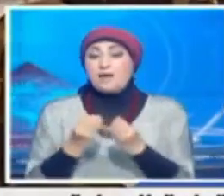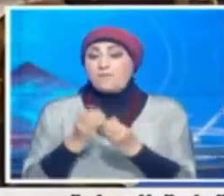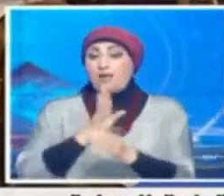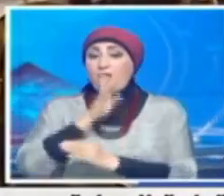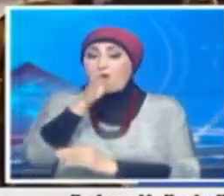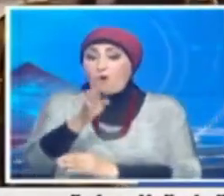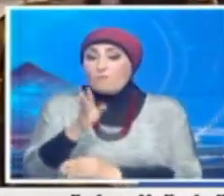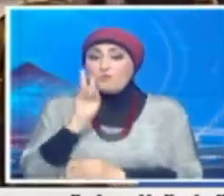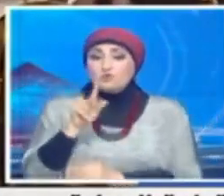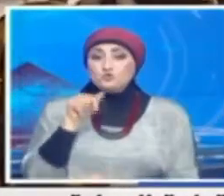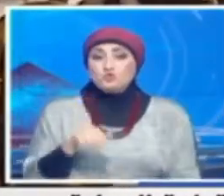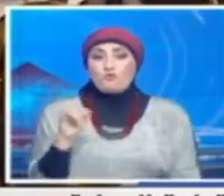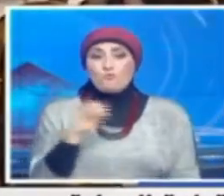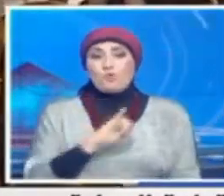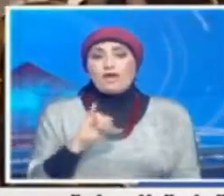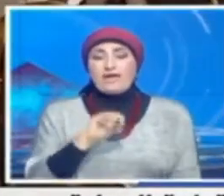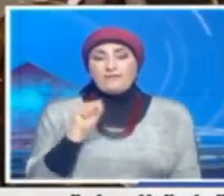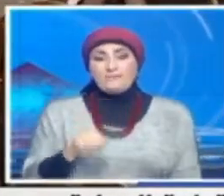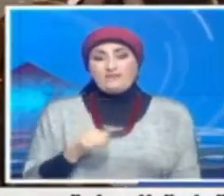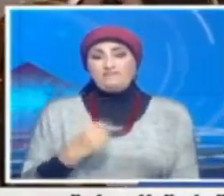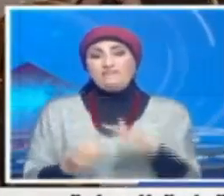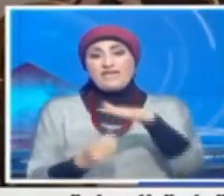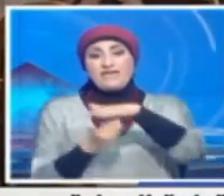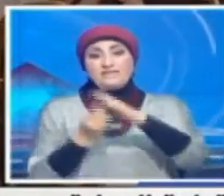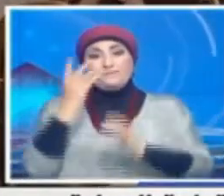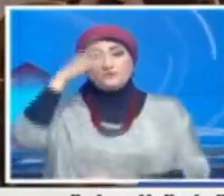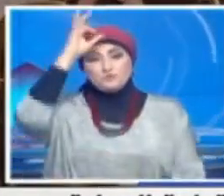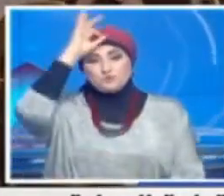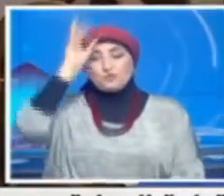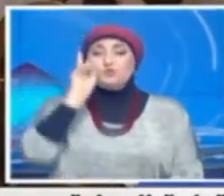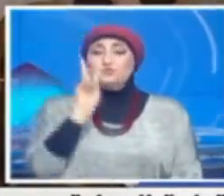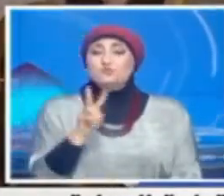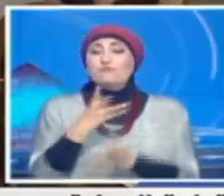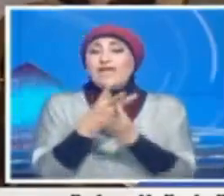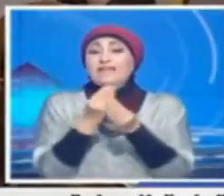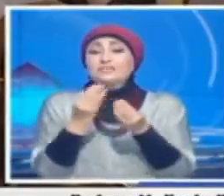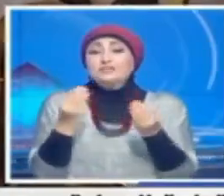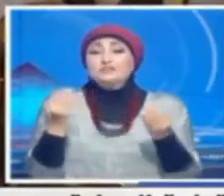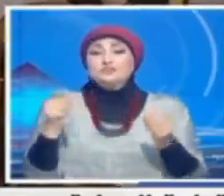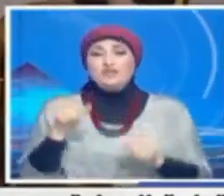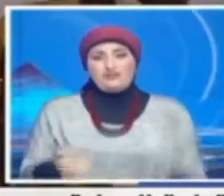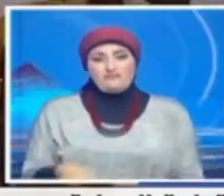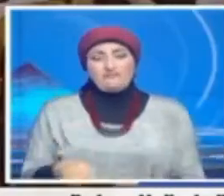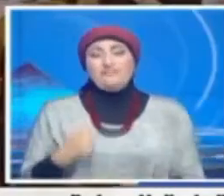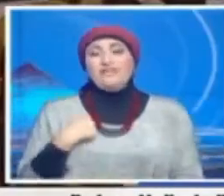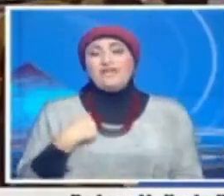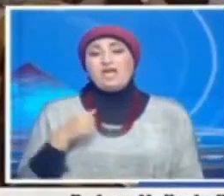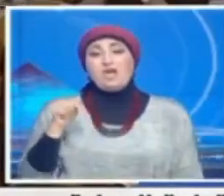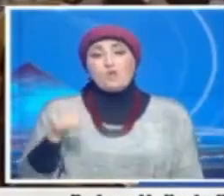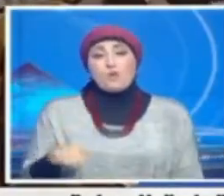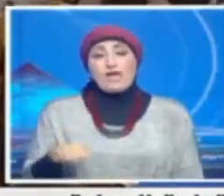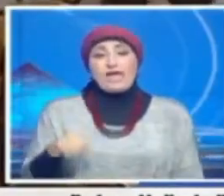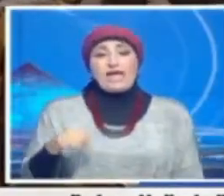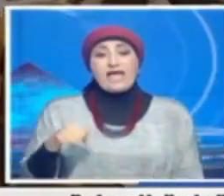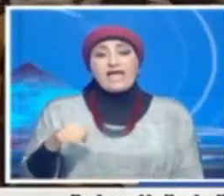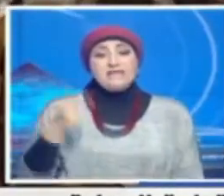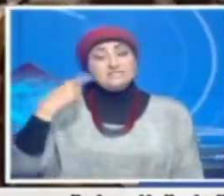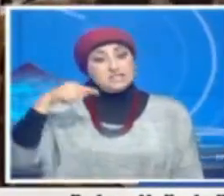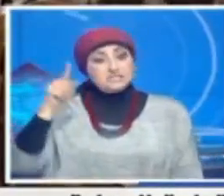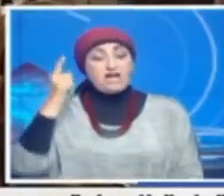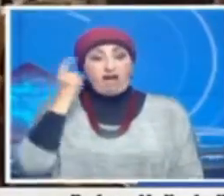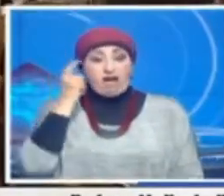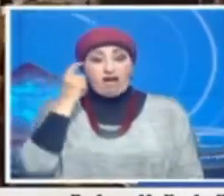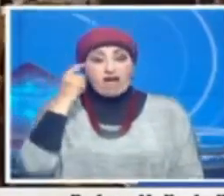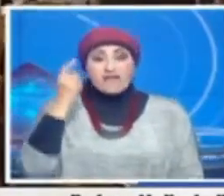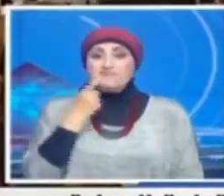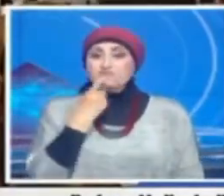ميدانية. النهاردة كنا في أكاديمية الشرطة وشفنا حاجات كتير قوي من الأكاديمية والكلية، طبعا دوت بيعرف اكتر